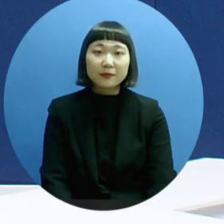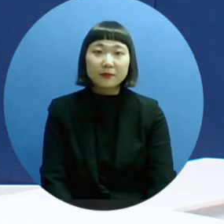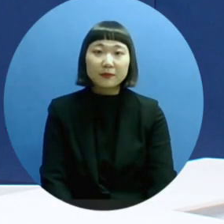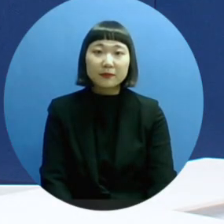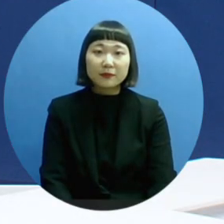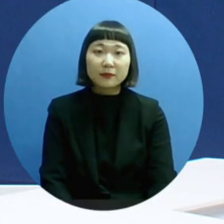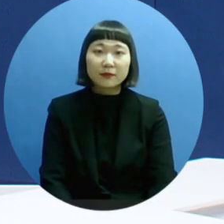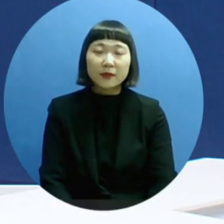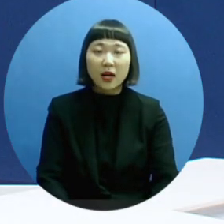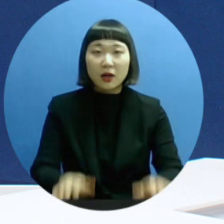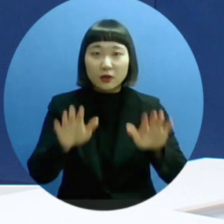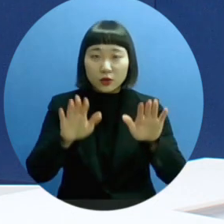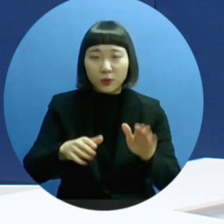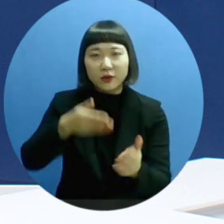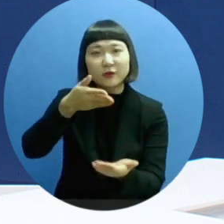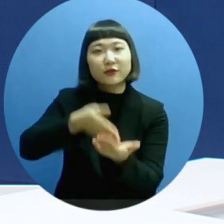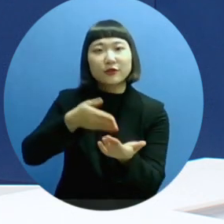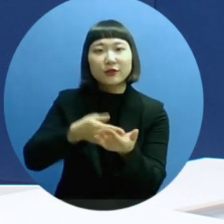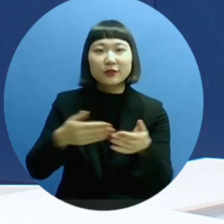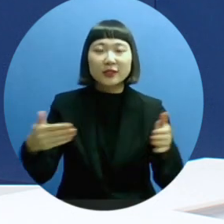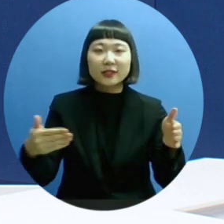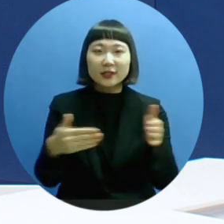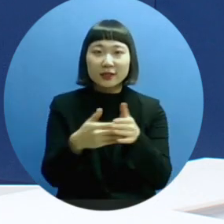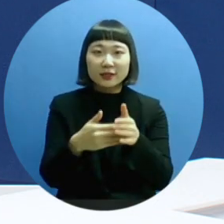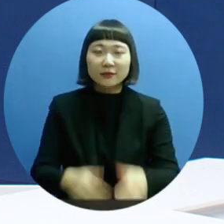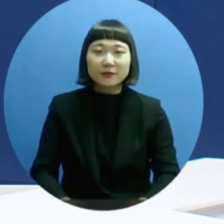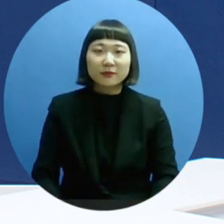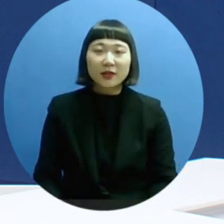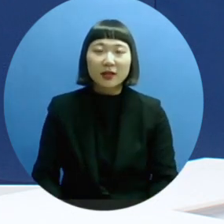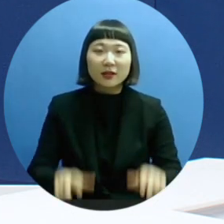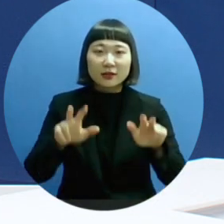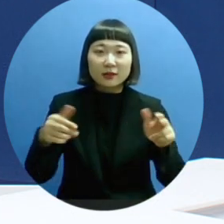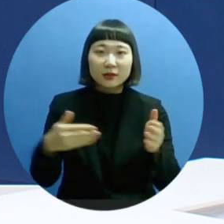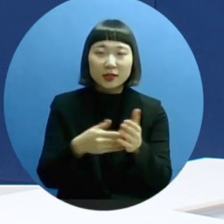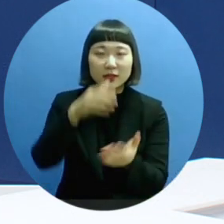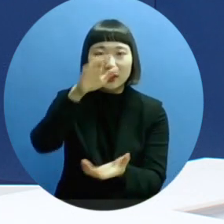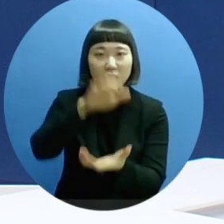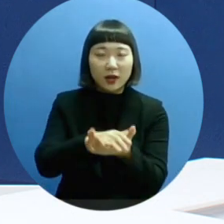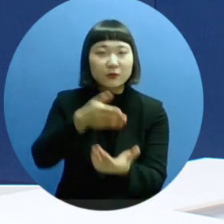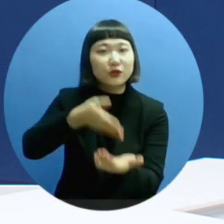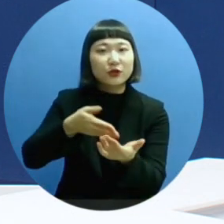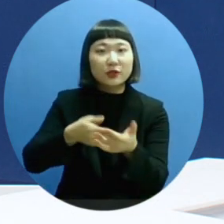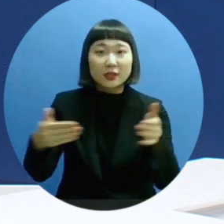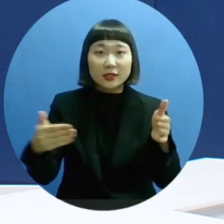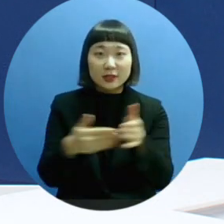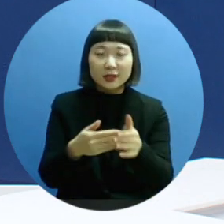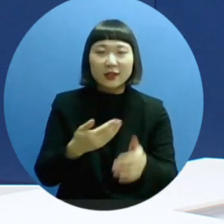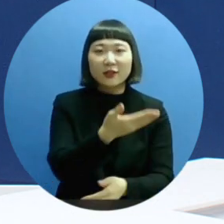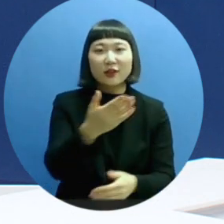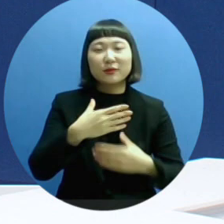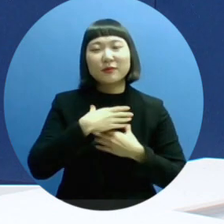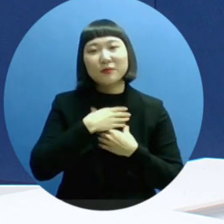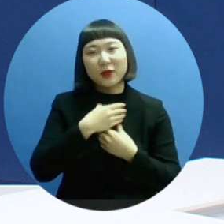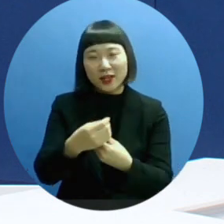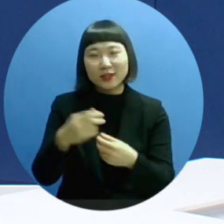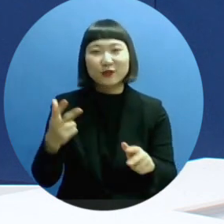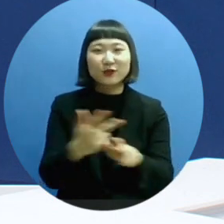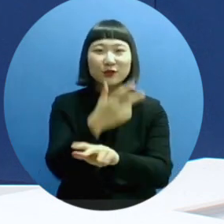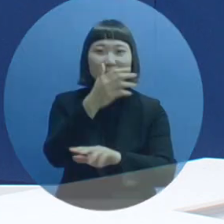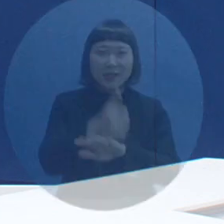이번 주 준비한 소식은 여기까지입니다. 이상으로 BTV 주간 종합 뉴스를 마칩니다. 편안한 주말 보내시길 바랍니다.